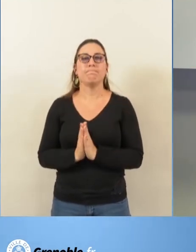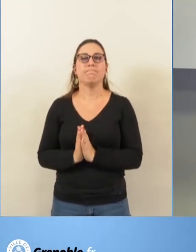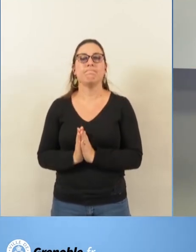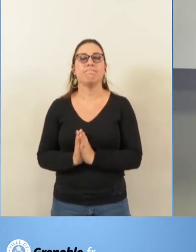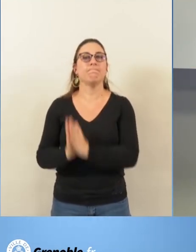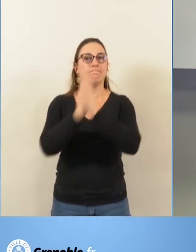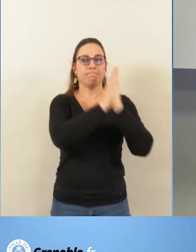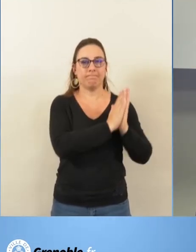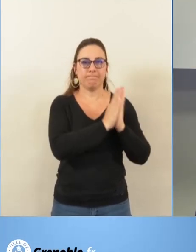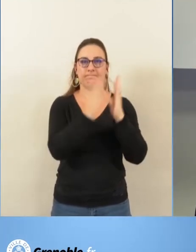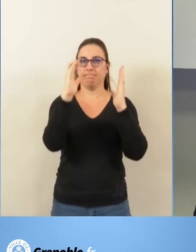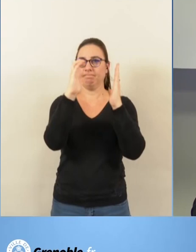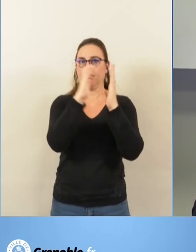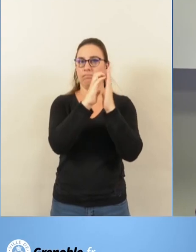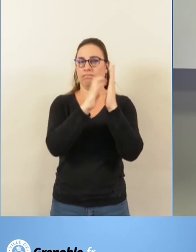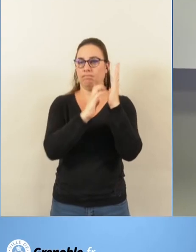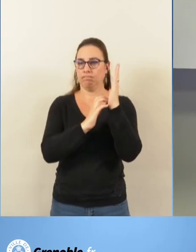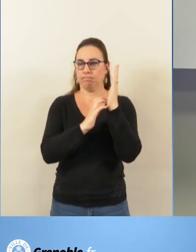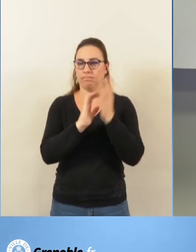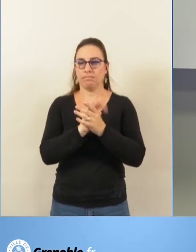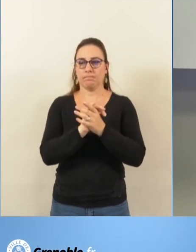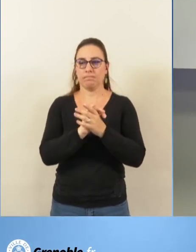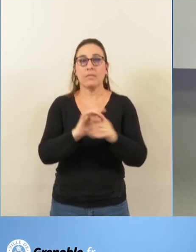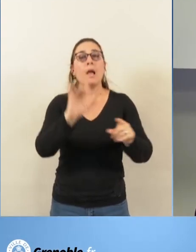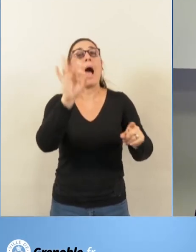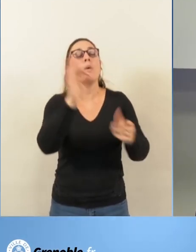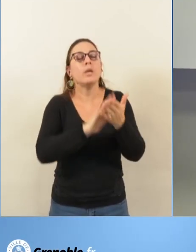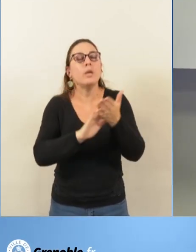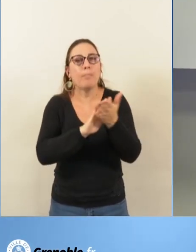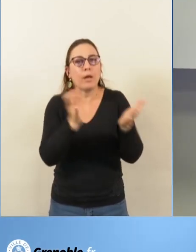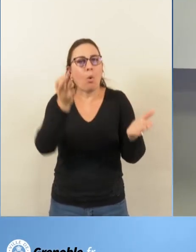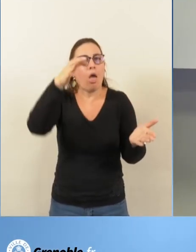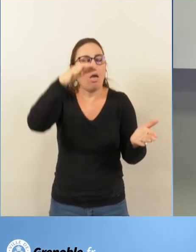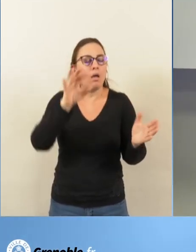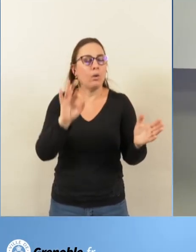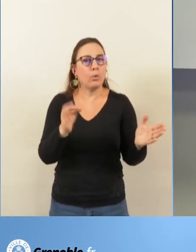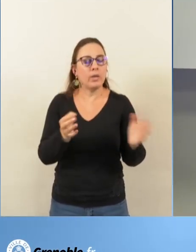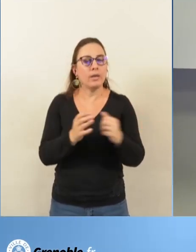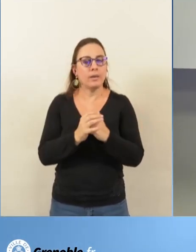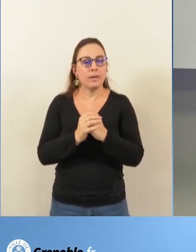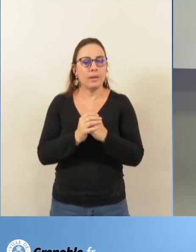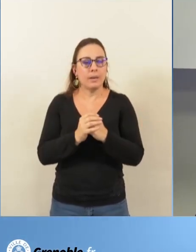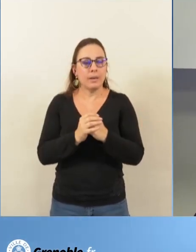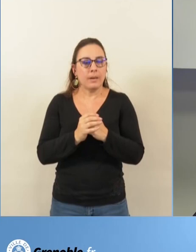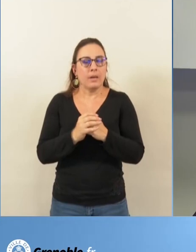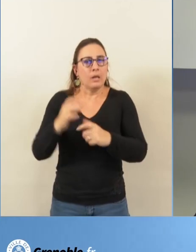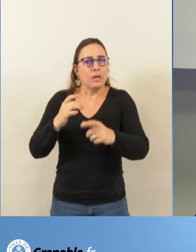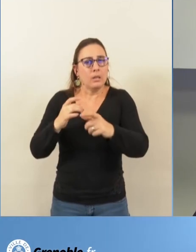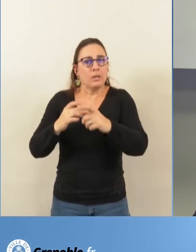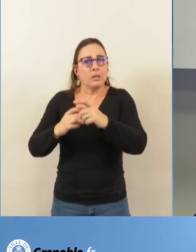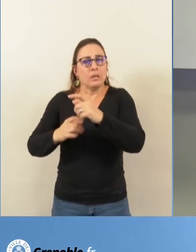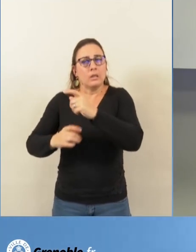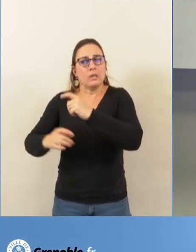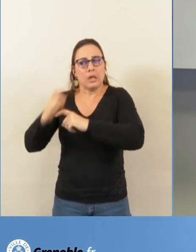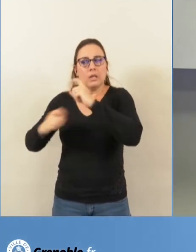des libération une petite pointe comme si excusez-moi mais pour dire que nous avons on va pas faire un direct prospective de tout ce qui s'est passé